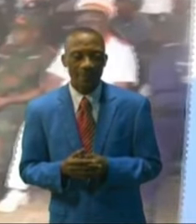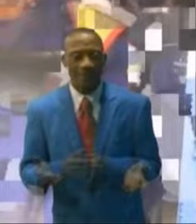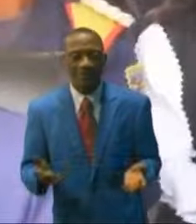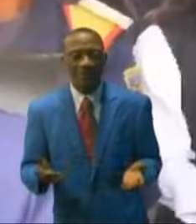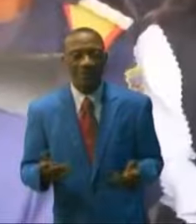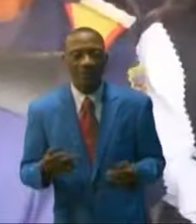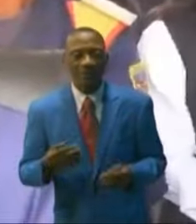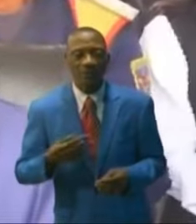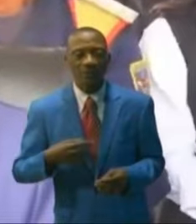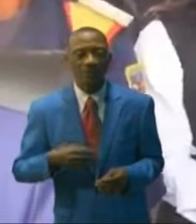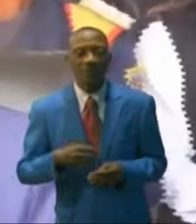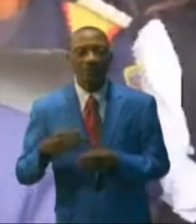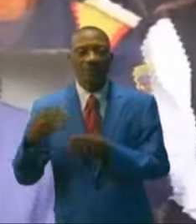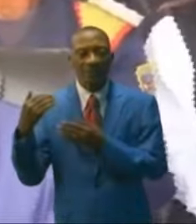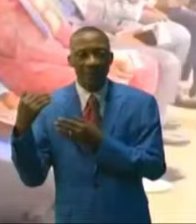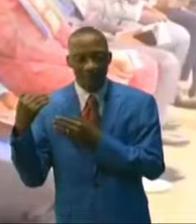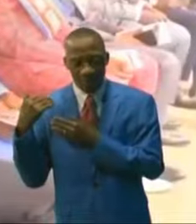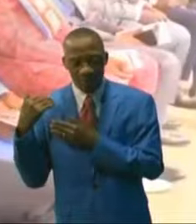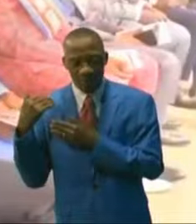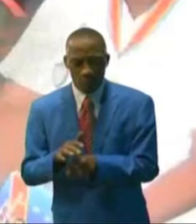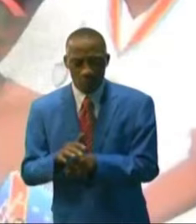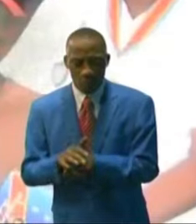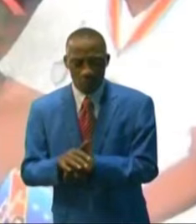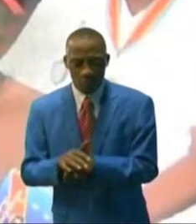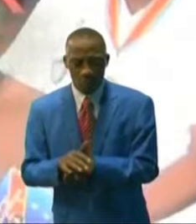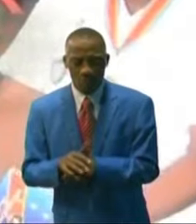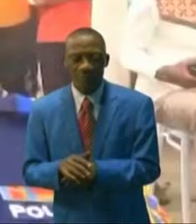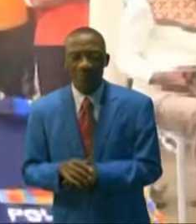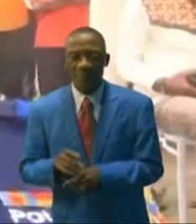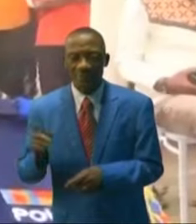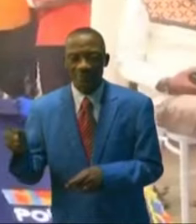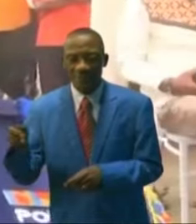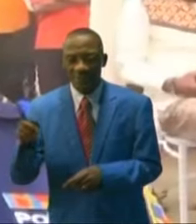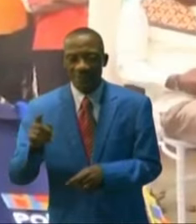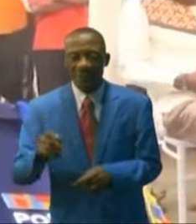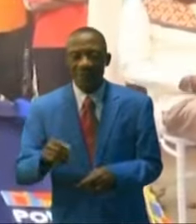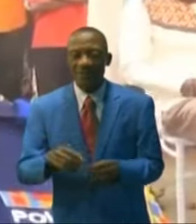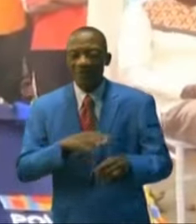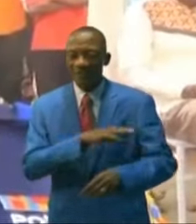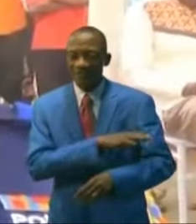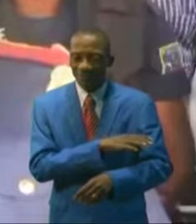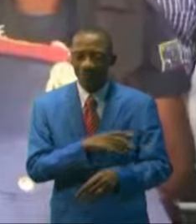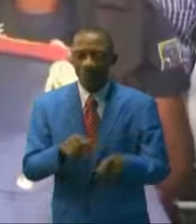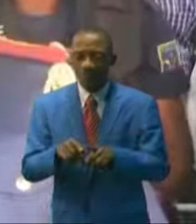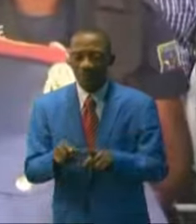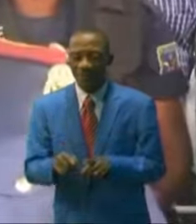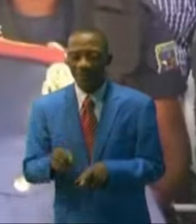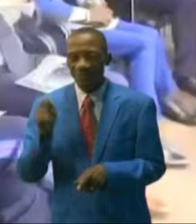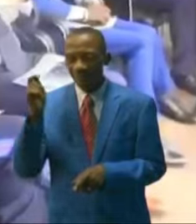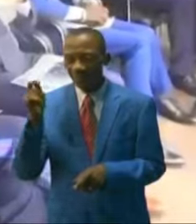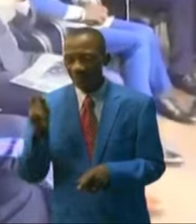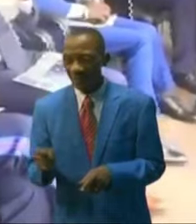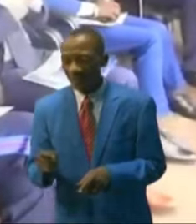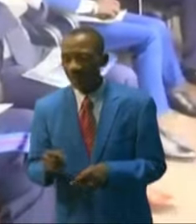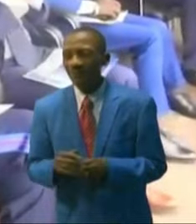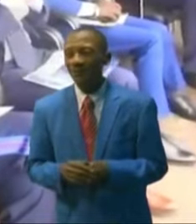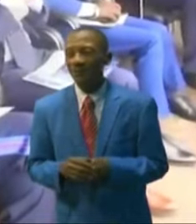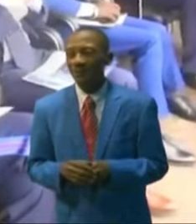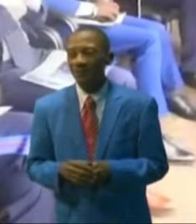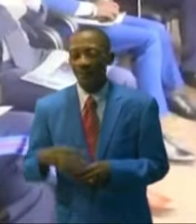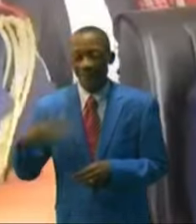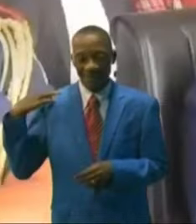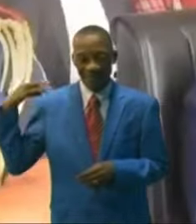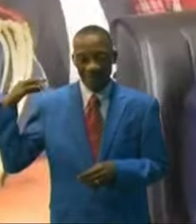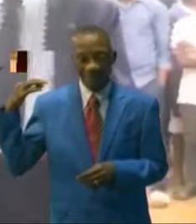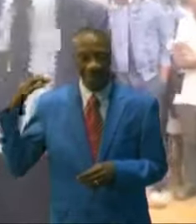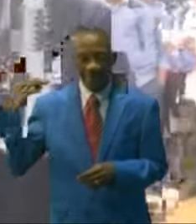plusieurs autorités politico-administratives, tant militaires que policières de la province, la délégation du commissariat général